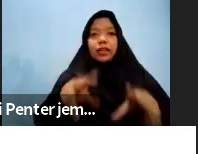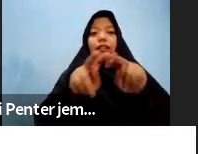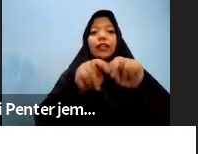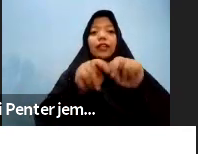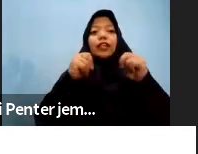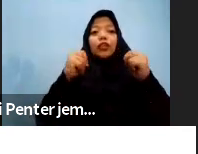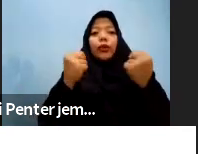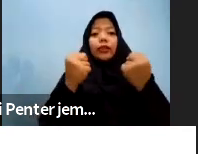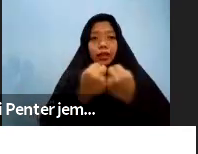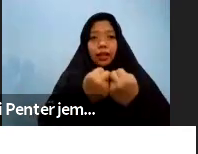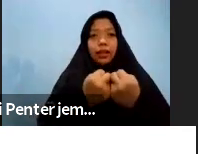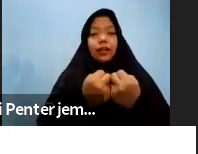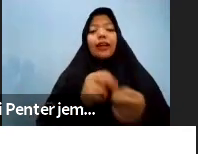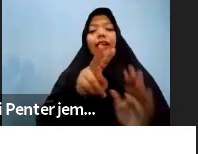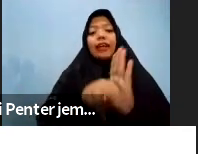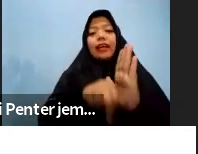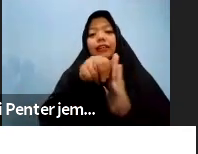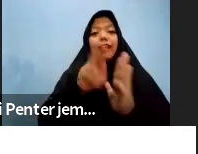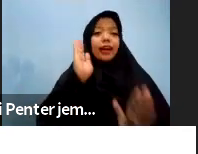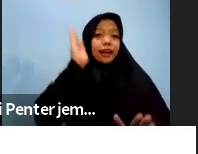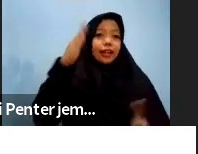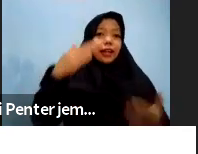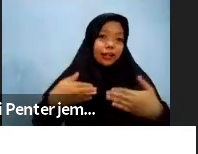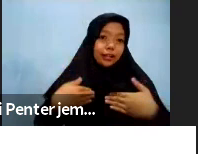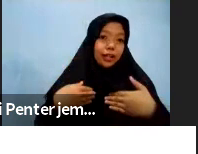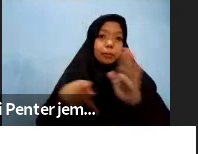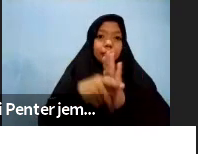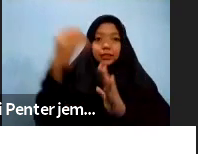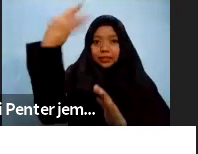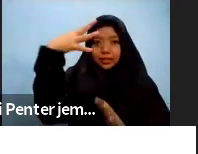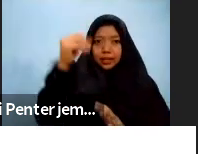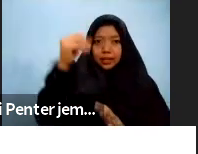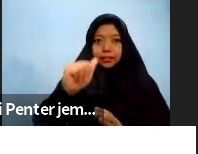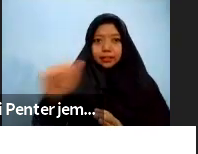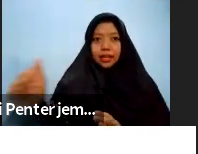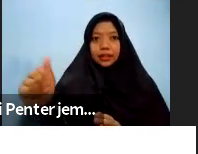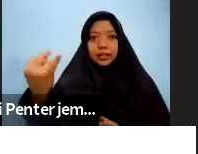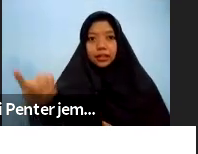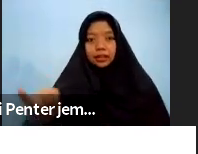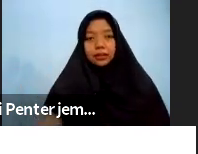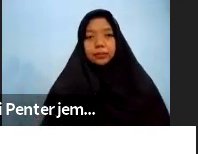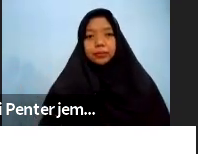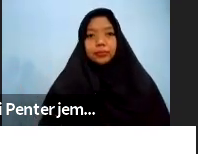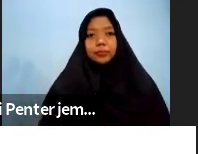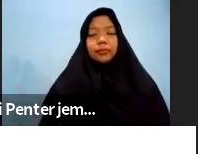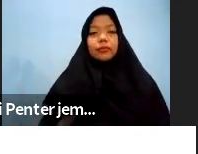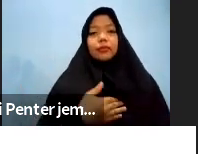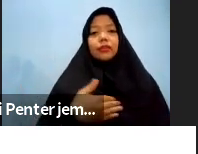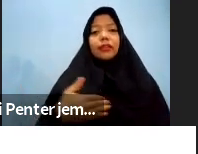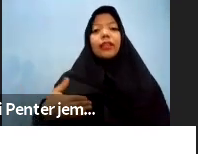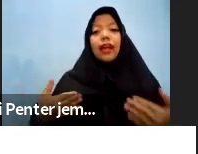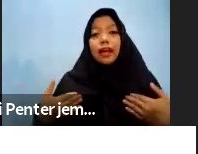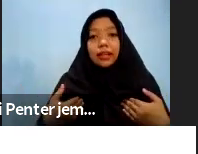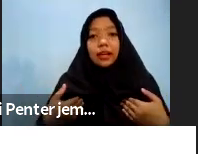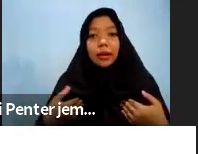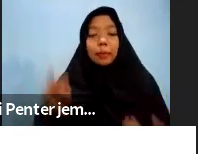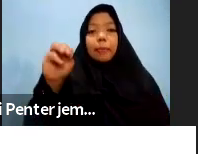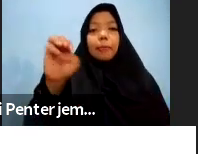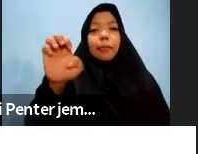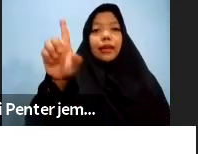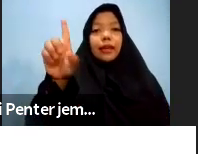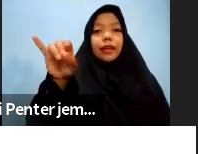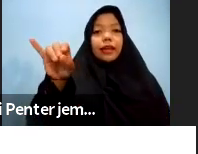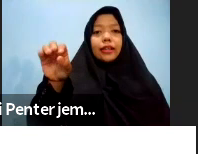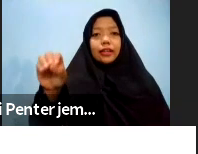penyelesaiannya Nanti bisa kita dengarkan bersama lalu ada media audio learning object flash ini